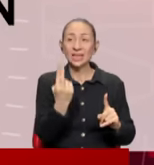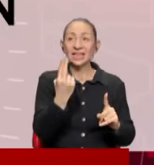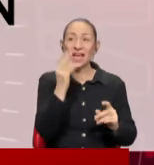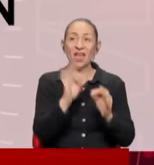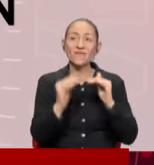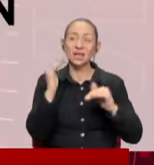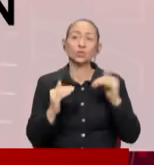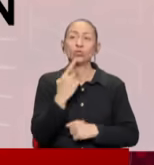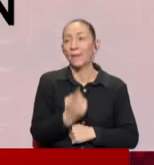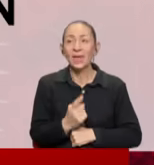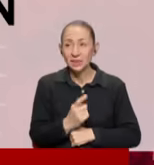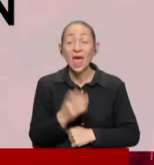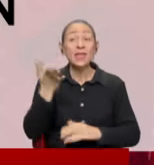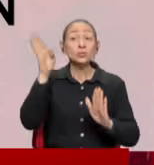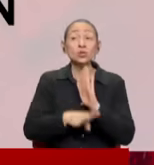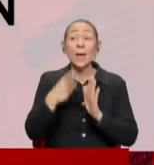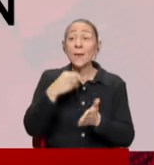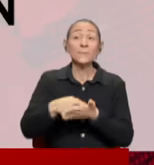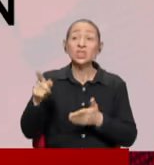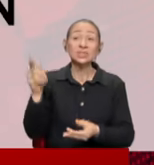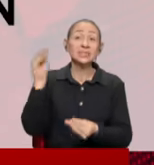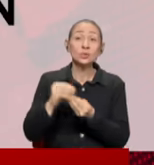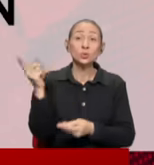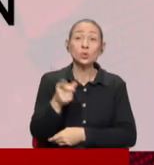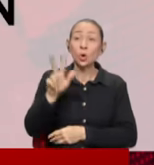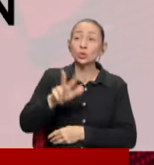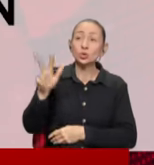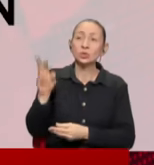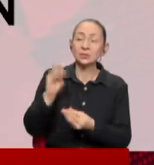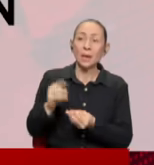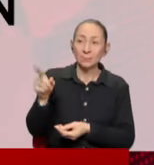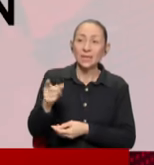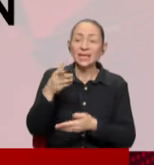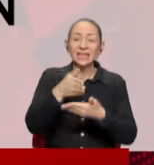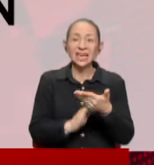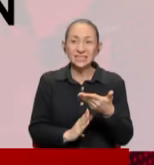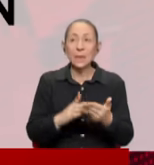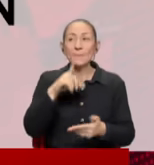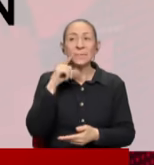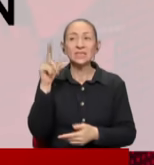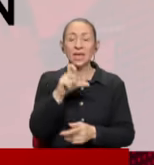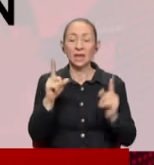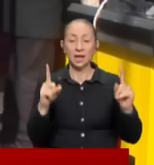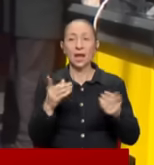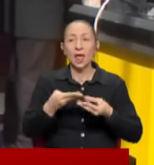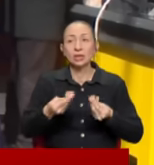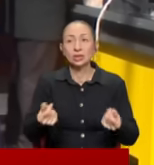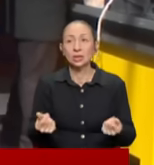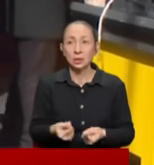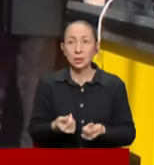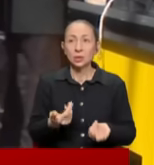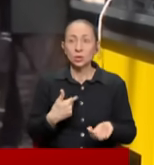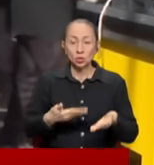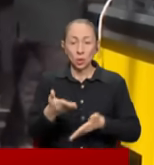%15,7'lik enflasyon demek. En düşük emekli maaşına yapılan %33 zammın yarısı Mayıs ayına kadar eriyecek. Normal